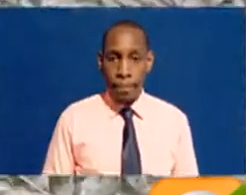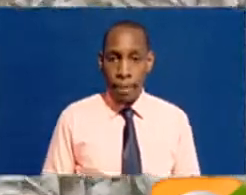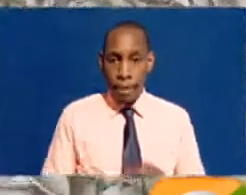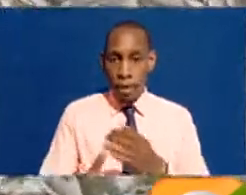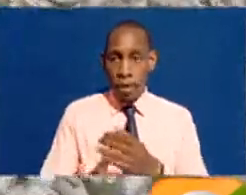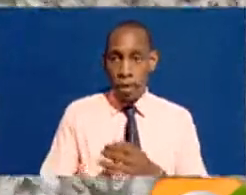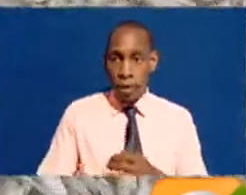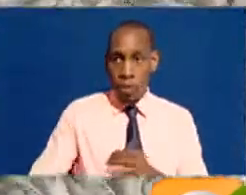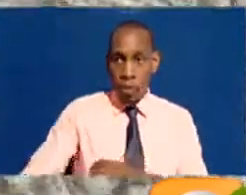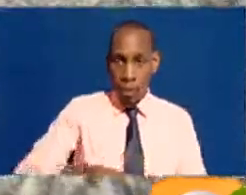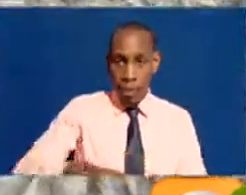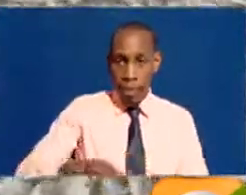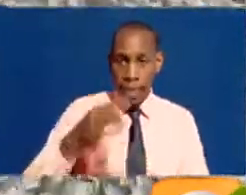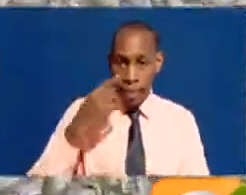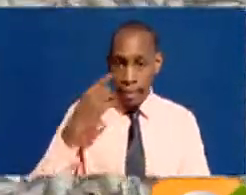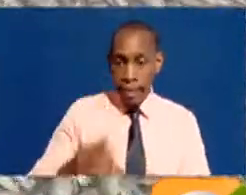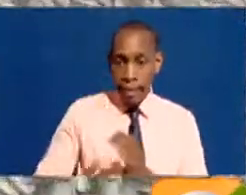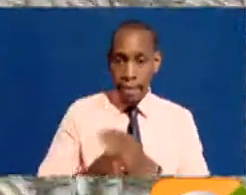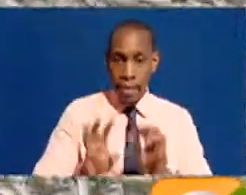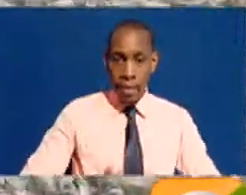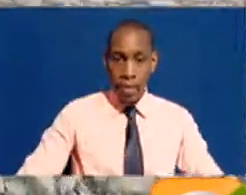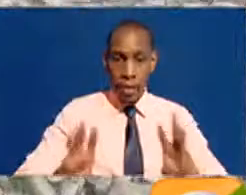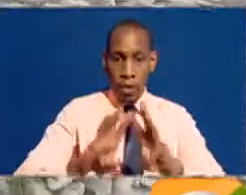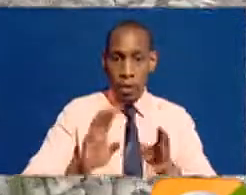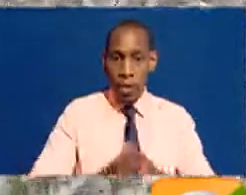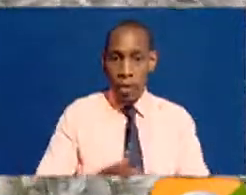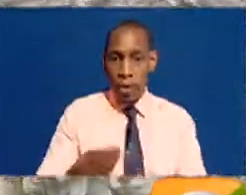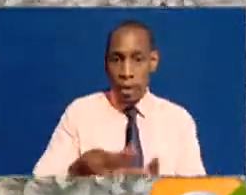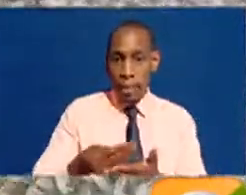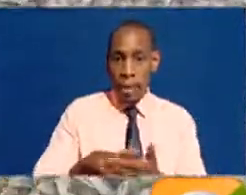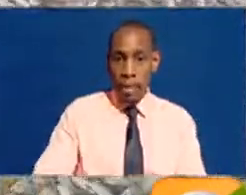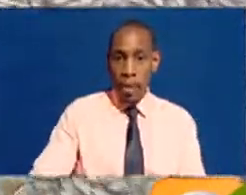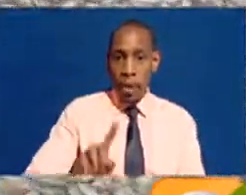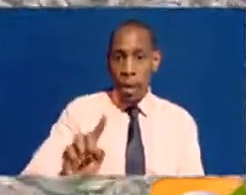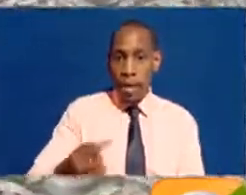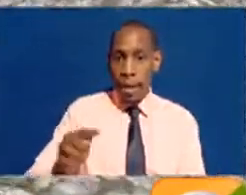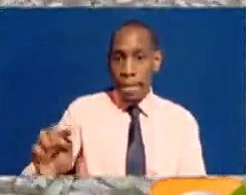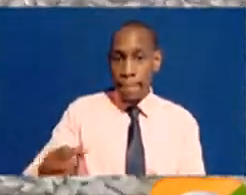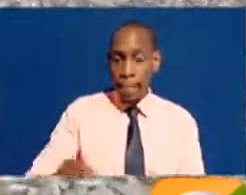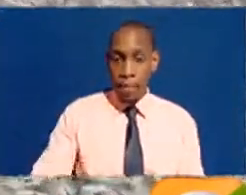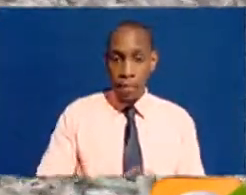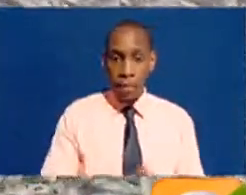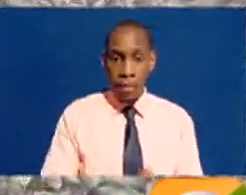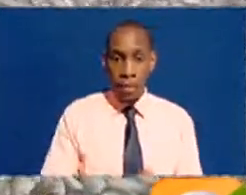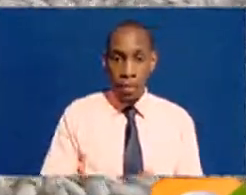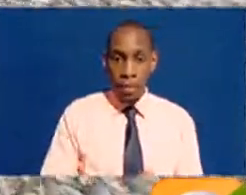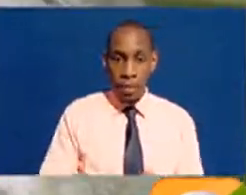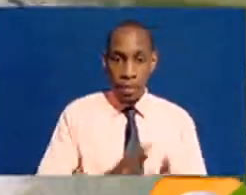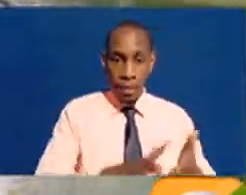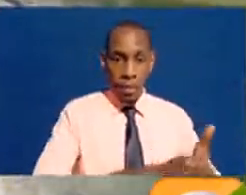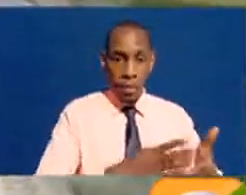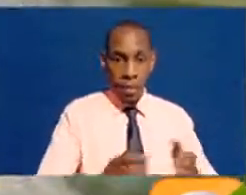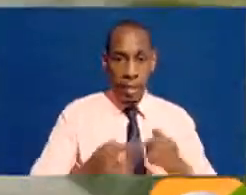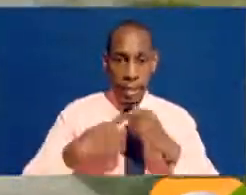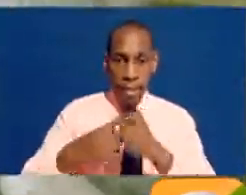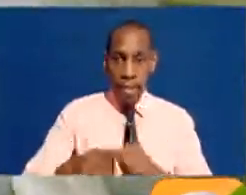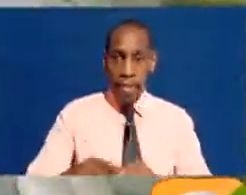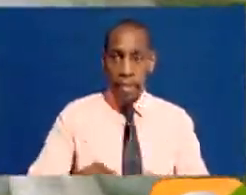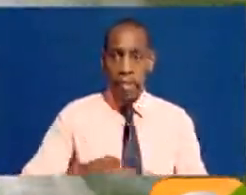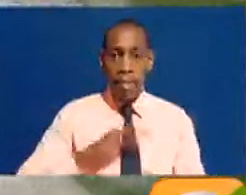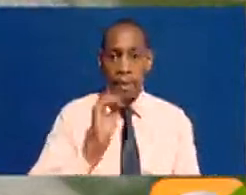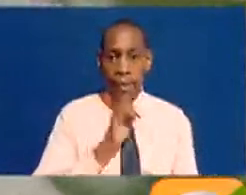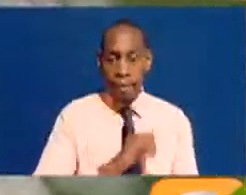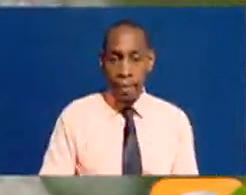huu pekee, samaki wenye thamani ya takriban shilingi bilioni moja katika vizimba 600 wamekufa.